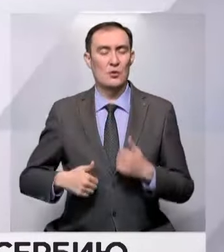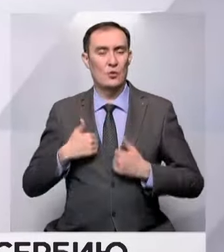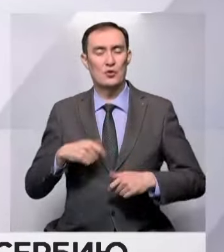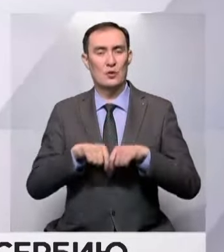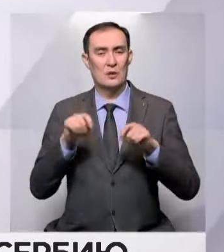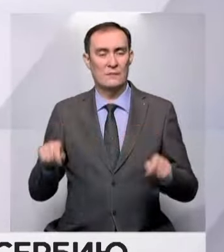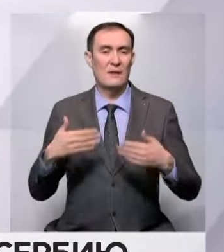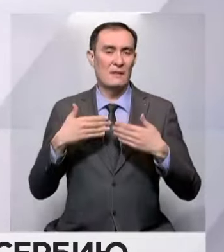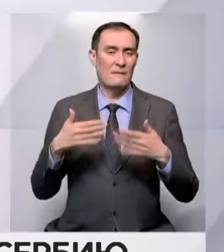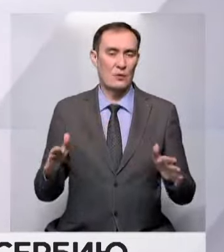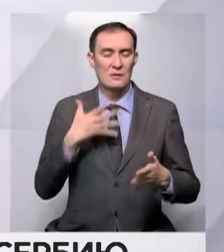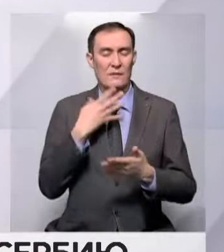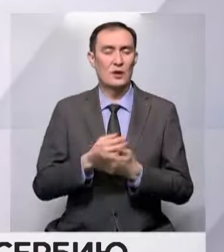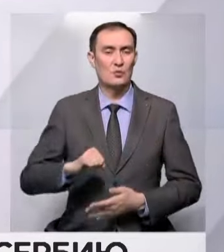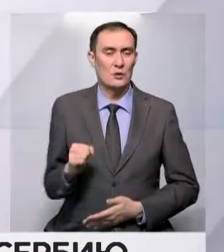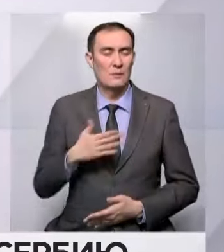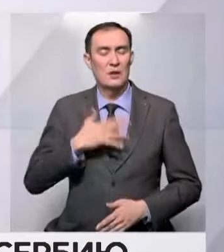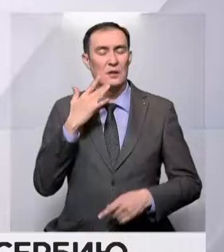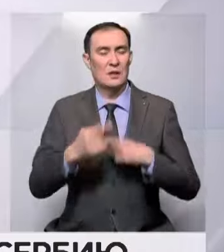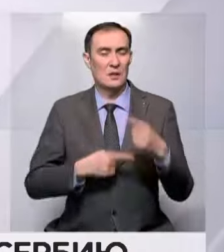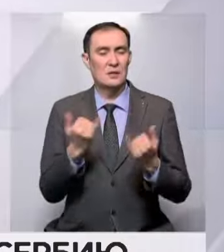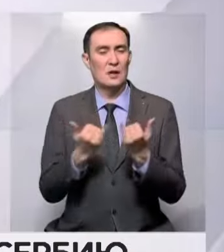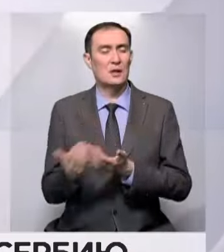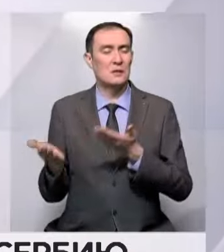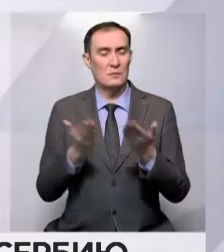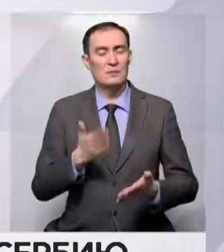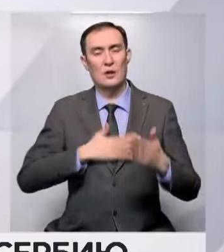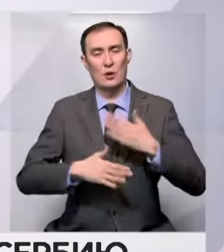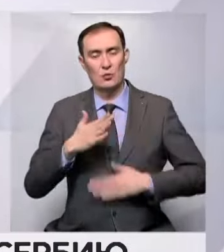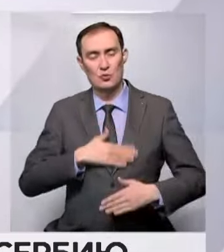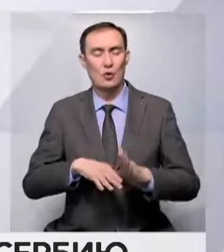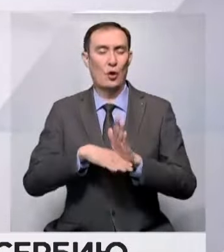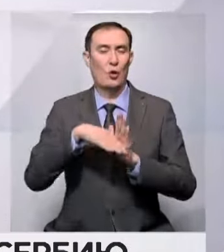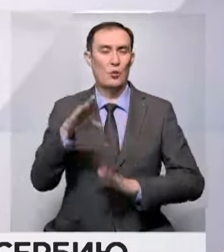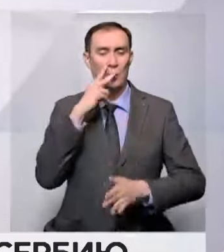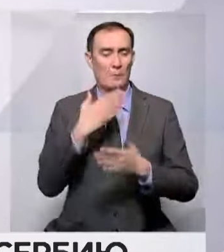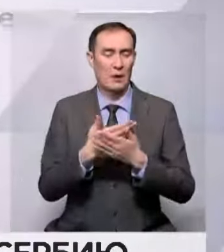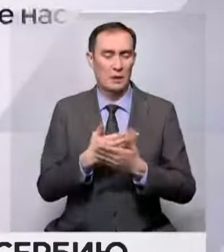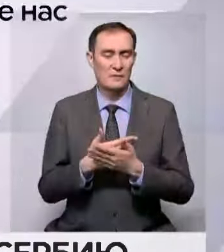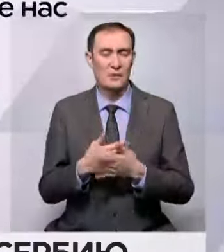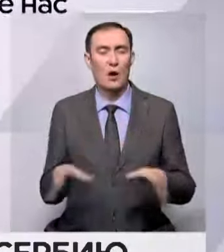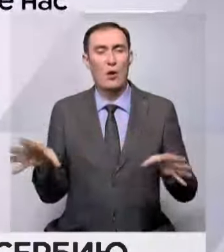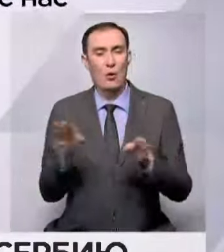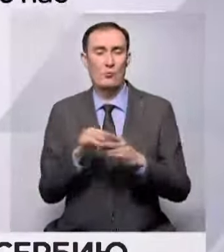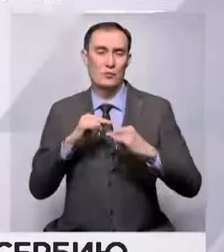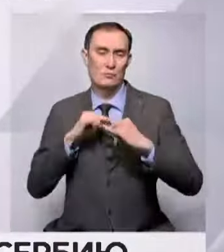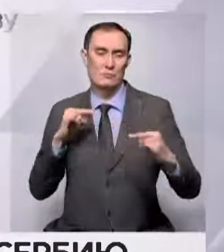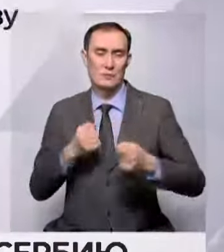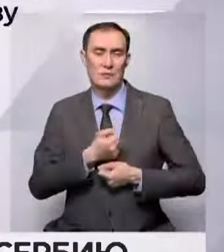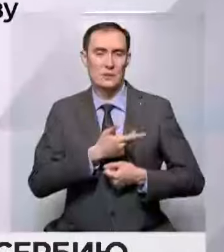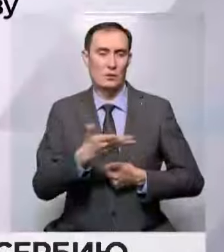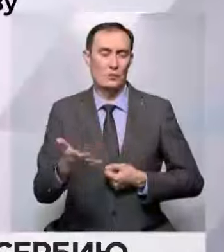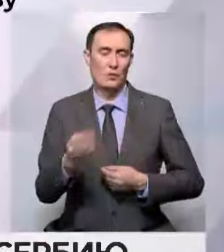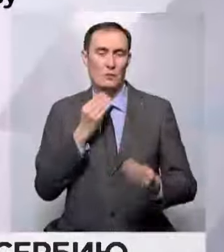открывает свои двери своим друзьям. Наши традиции гостеприимства и радушия лучше всего проявляются за общим столом, где мы разделяем не